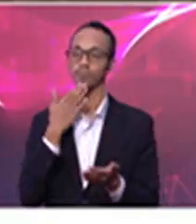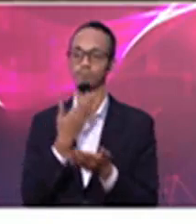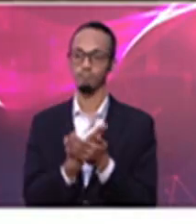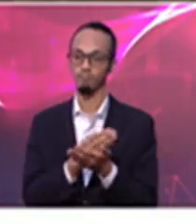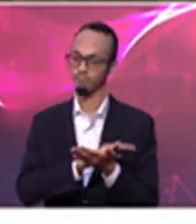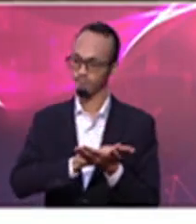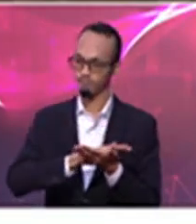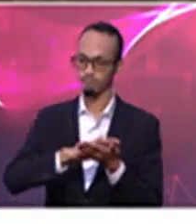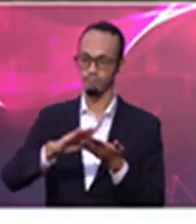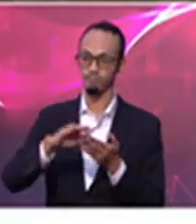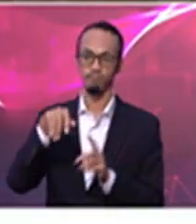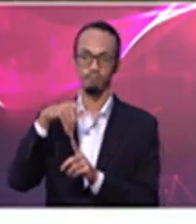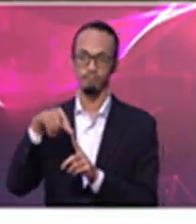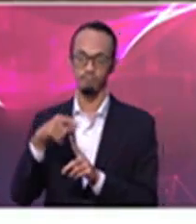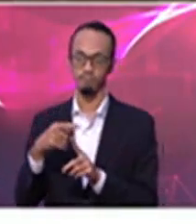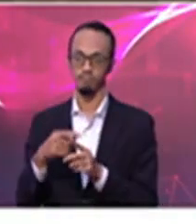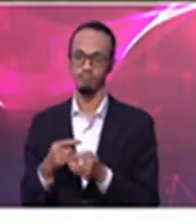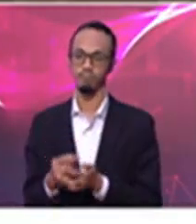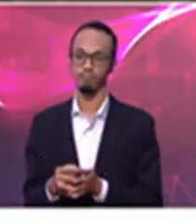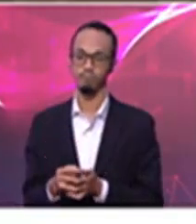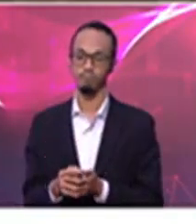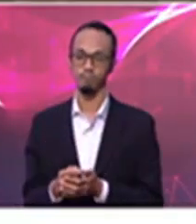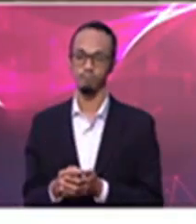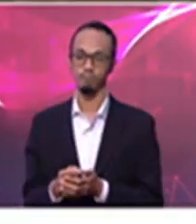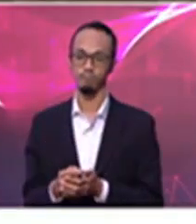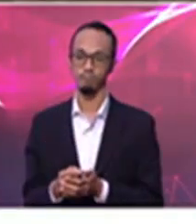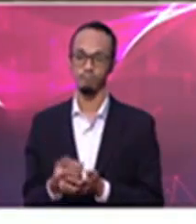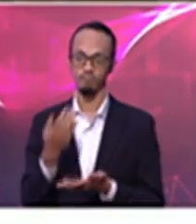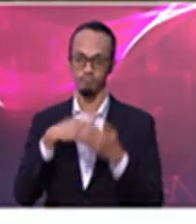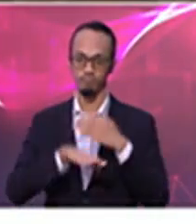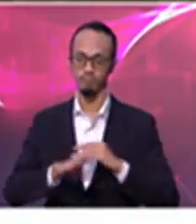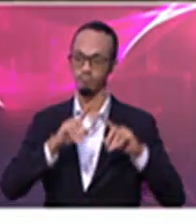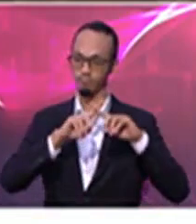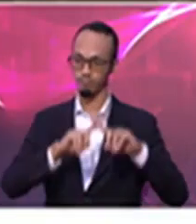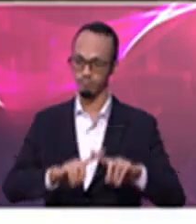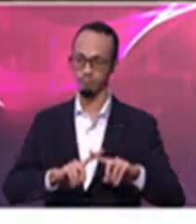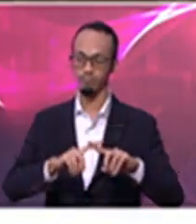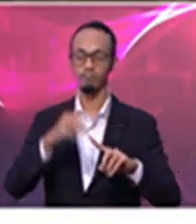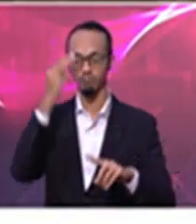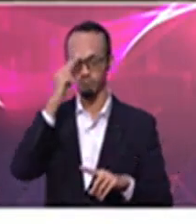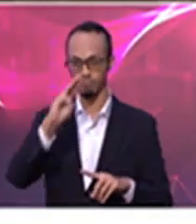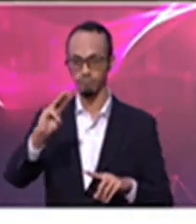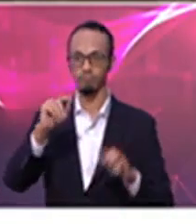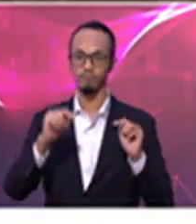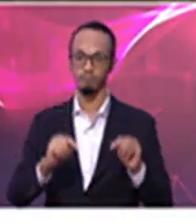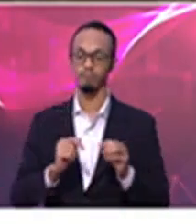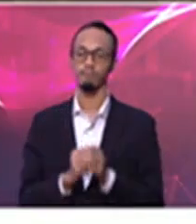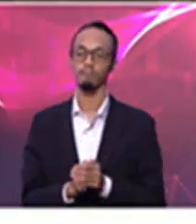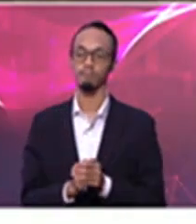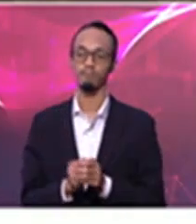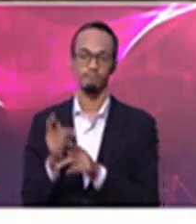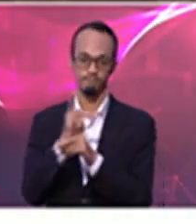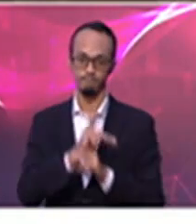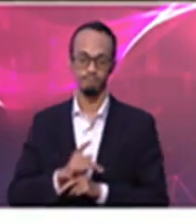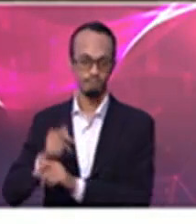baik apabila berada di dewan yang mulia ini jaga